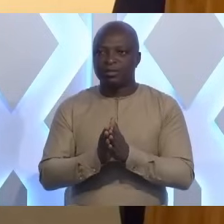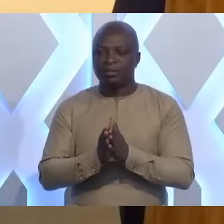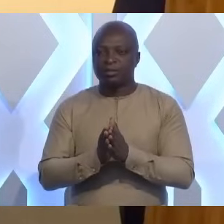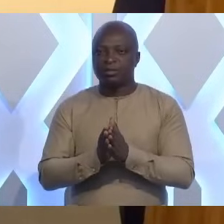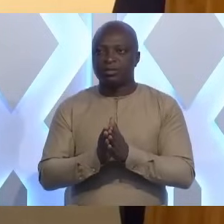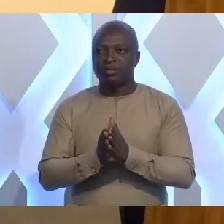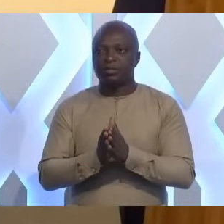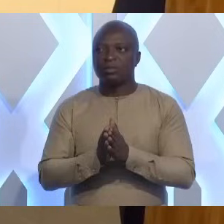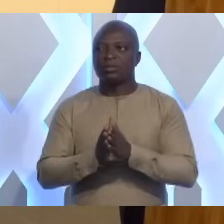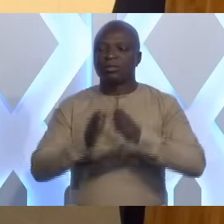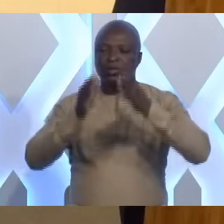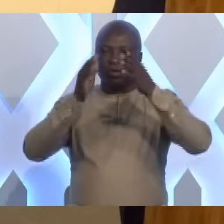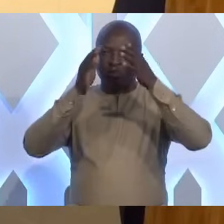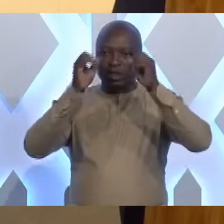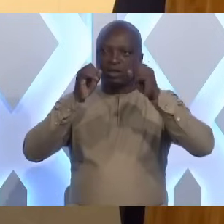au président